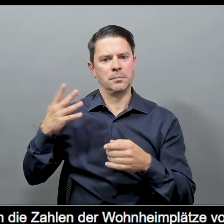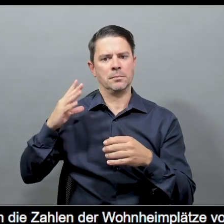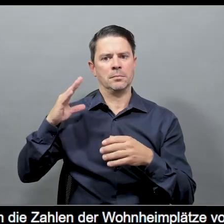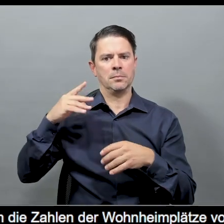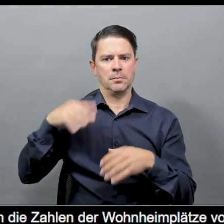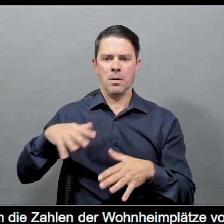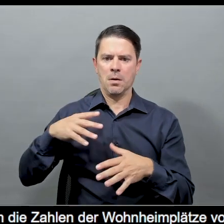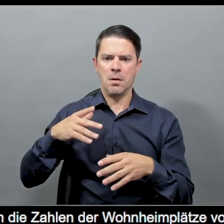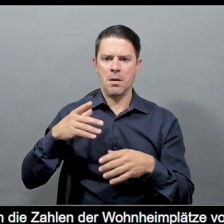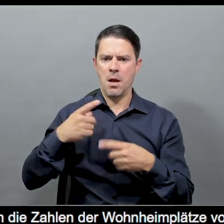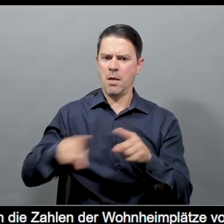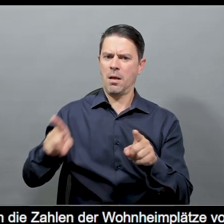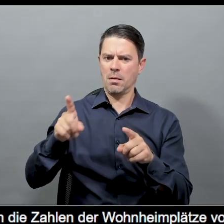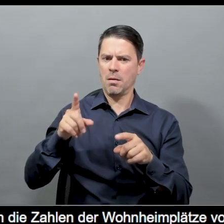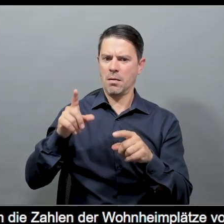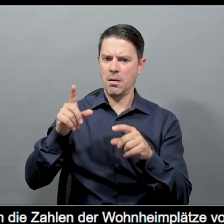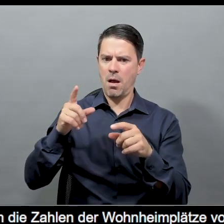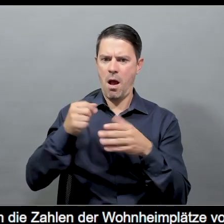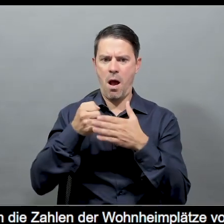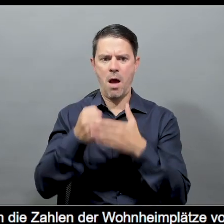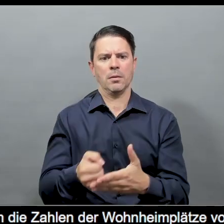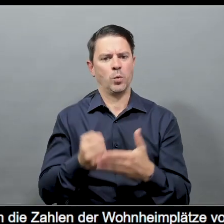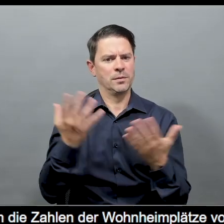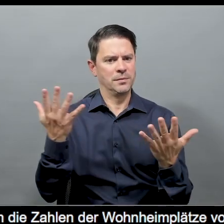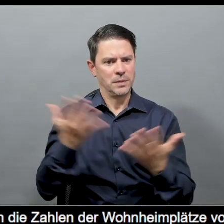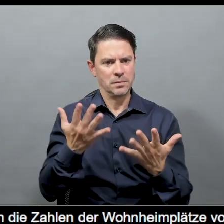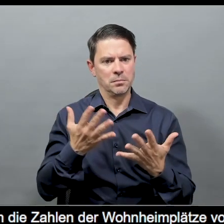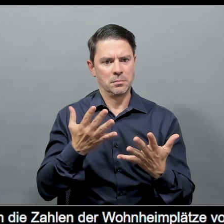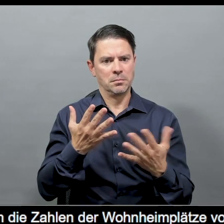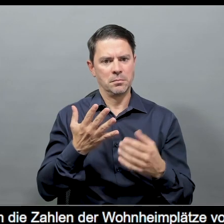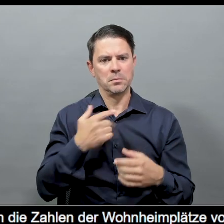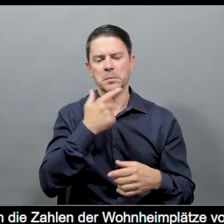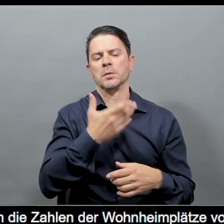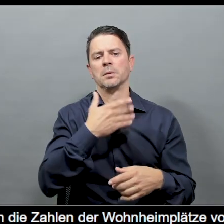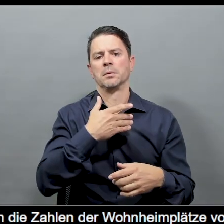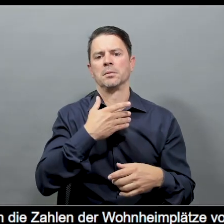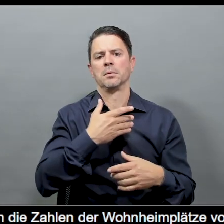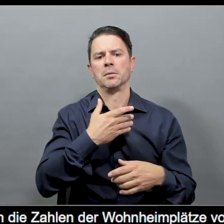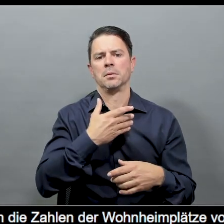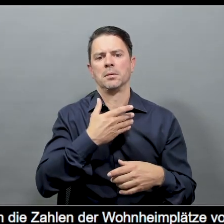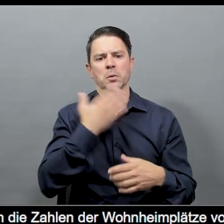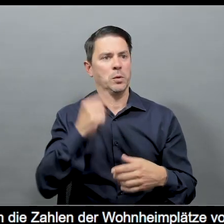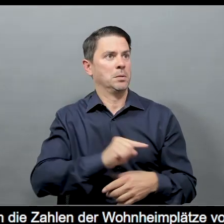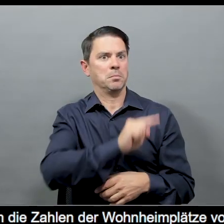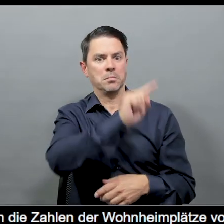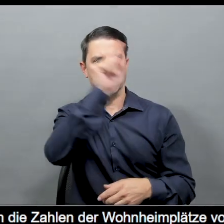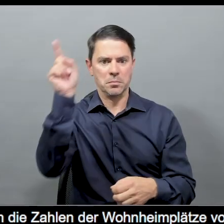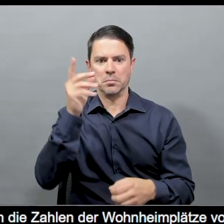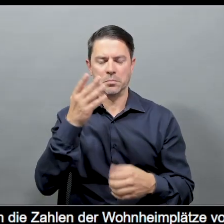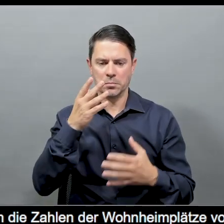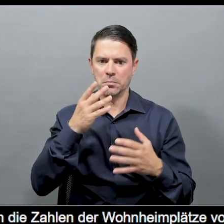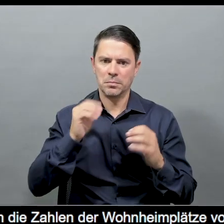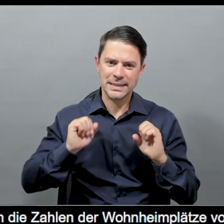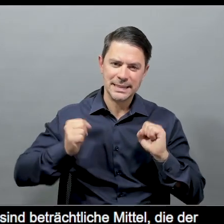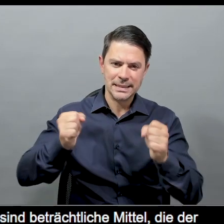tut so viel für seine Studentenwerke wie der Freistaat Bayern. Vor einigen Jahren war es so, dass das deutsche Studentenwerk andere Länder aufgefordert hat,